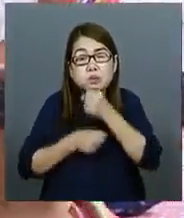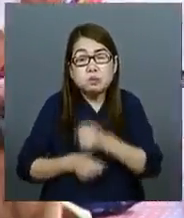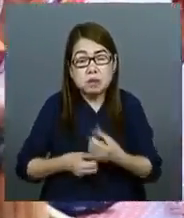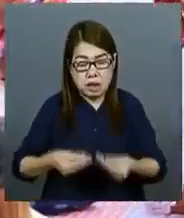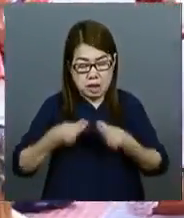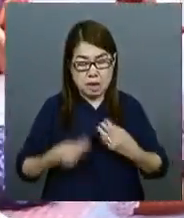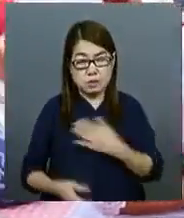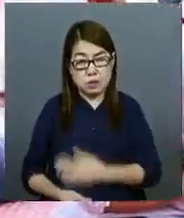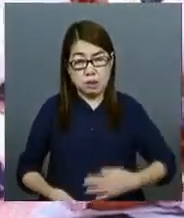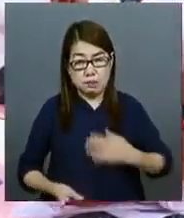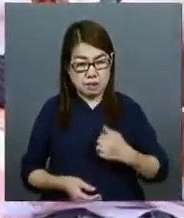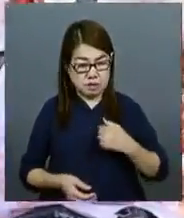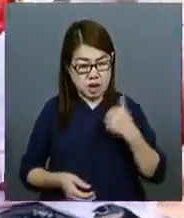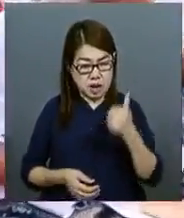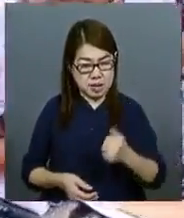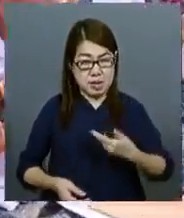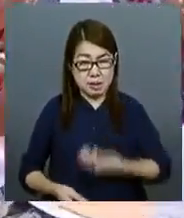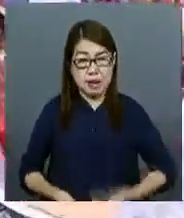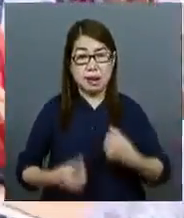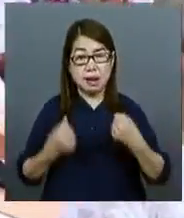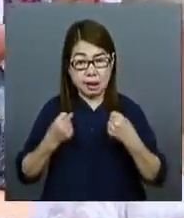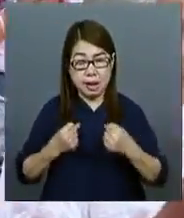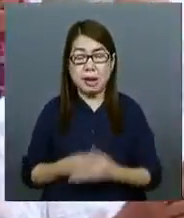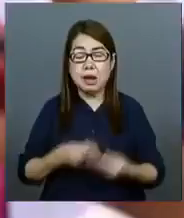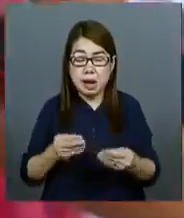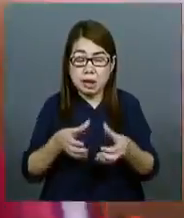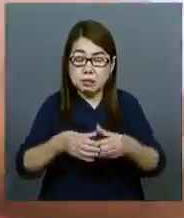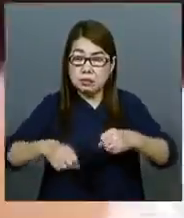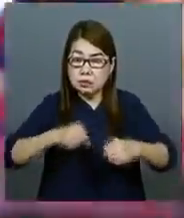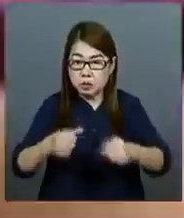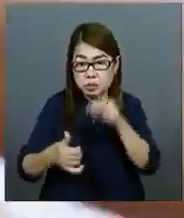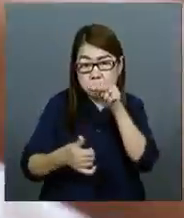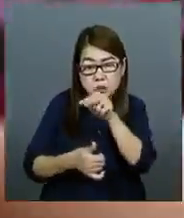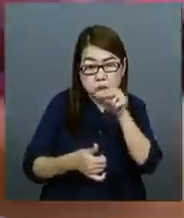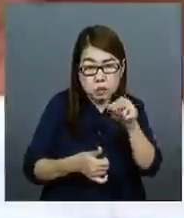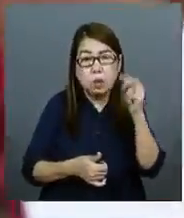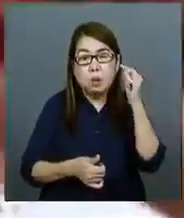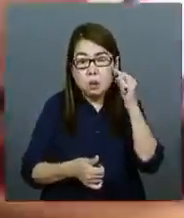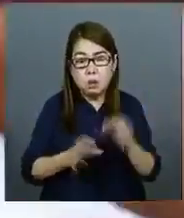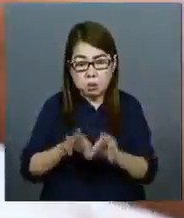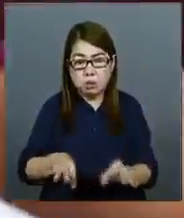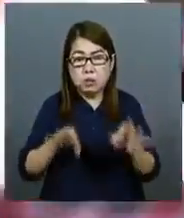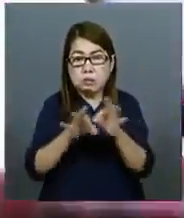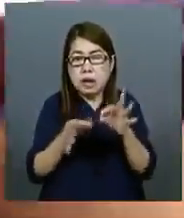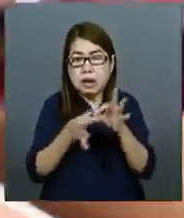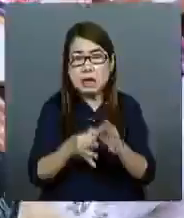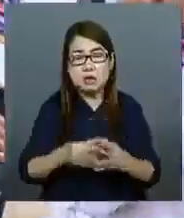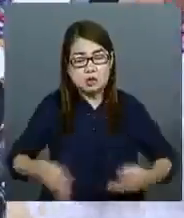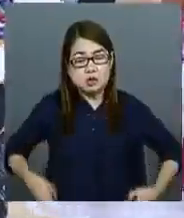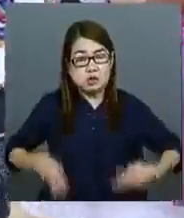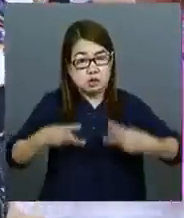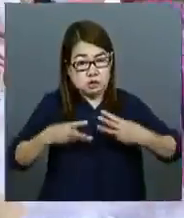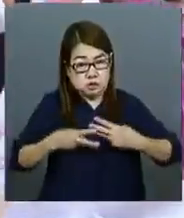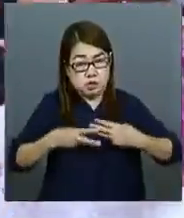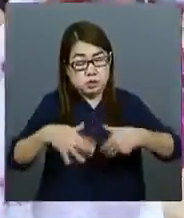ายและสุขภาพใจเพียงเท่านั้นแต่ยังทำให้เยาวชนได้ตระหนักถึงความสำคัญของวิธีปฏิบัติในชุมชนของตน